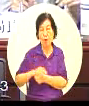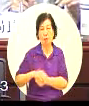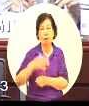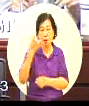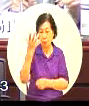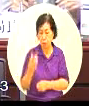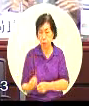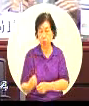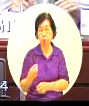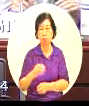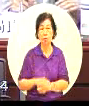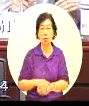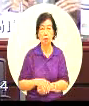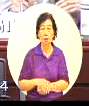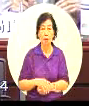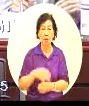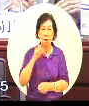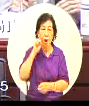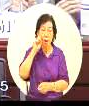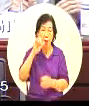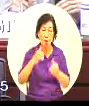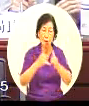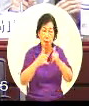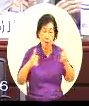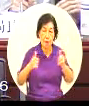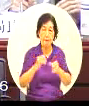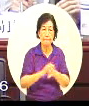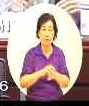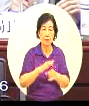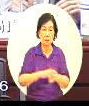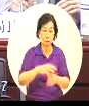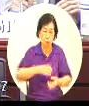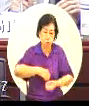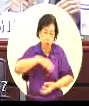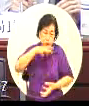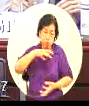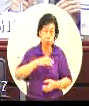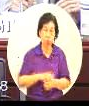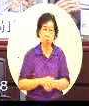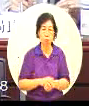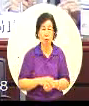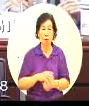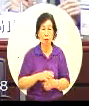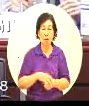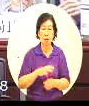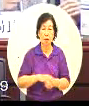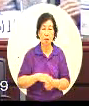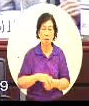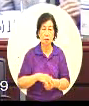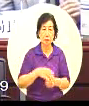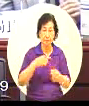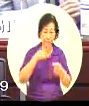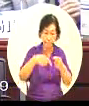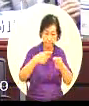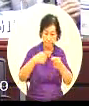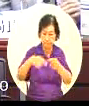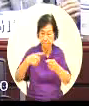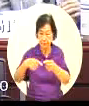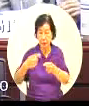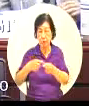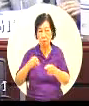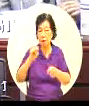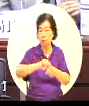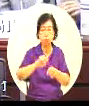啊，规个我们的荣民的这些长辈，哦，当然随着岁月，他也不会再增